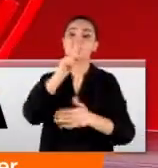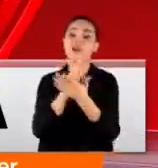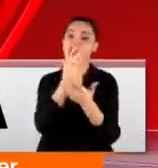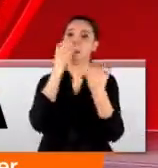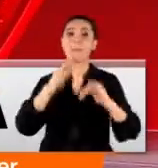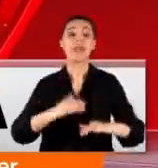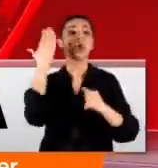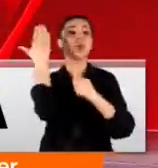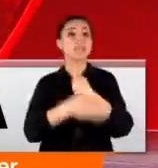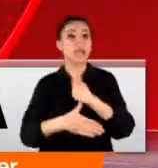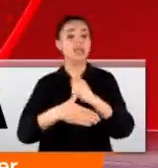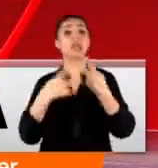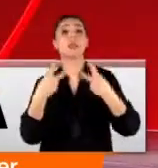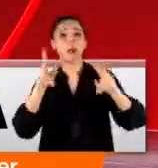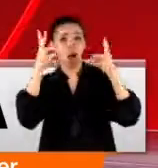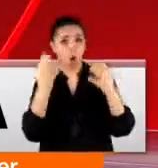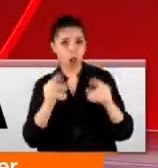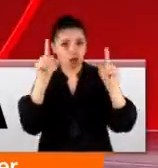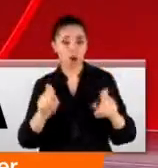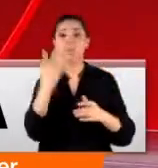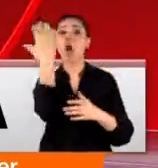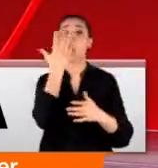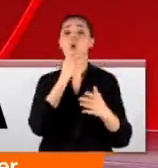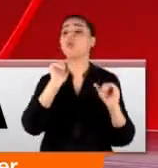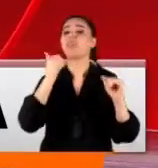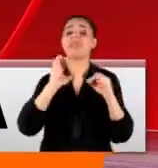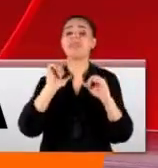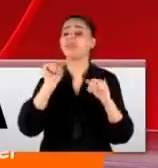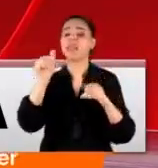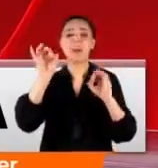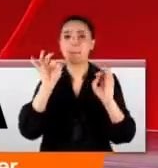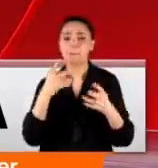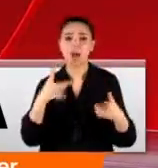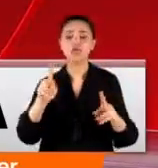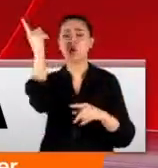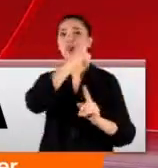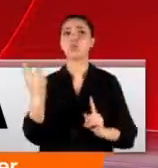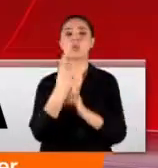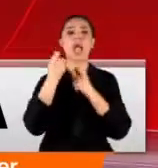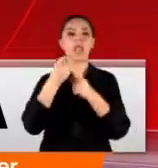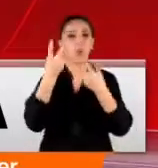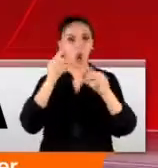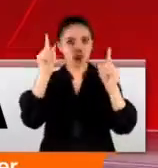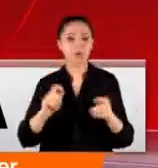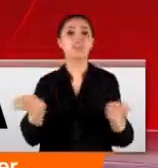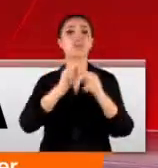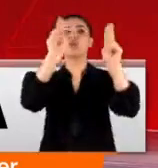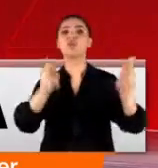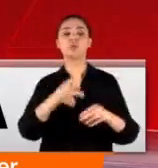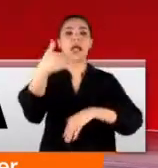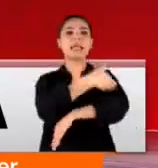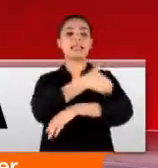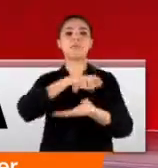bekliyor. Kısıtlamalar esneyecek mi? Okulların akıbeti ne olacak? Yüz yüze eğitime geçilecek mi? İş yerleri, özellikle hizmet